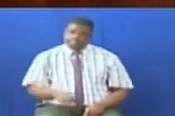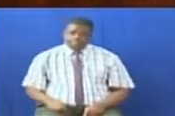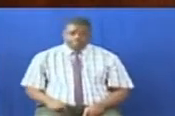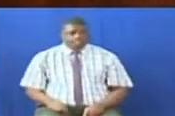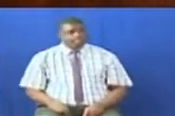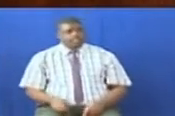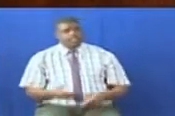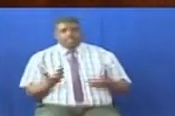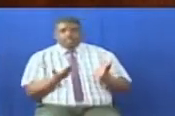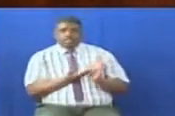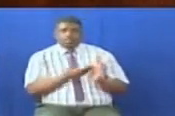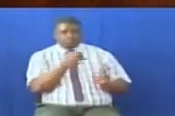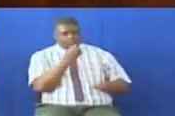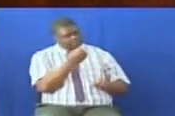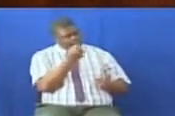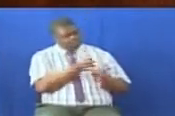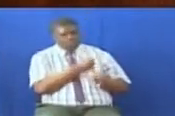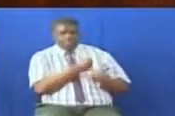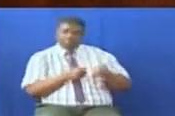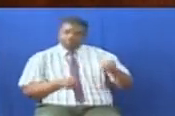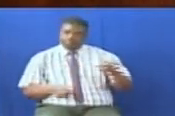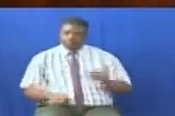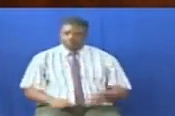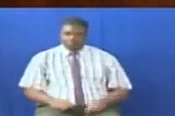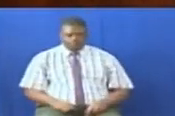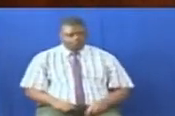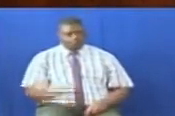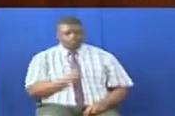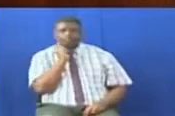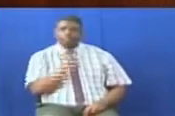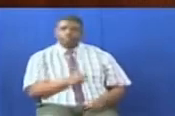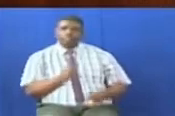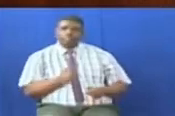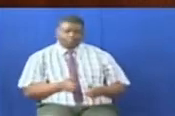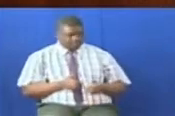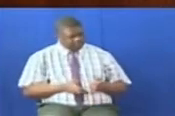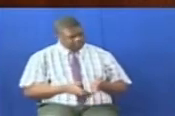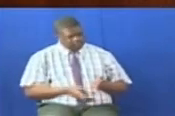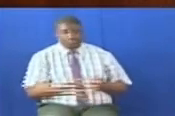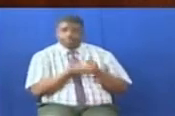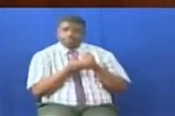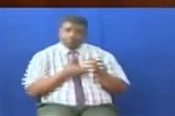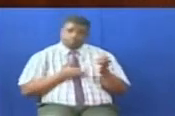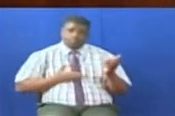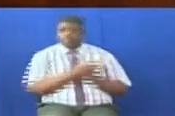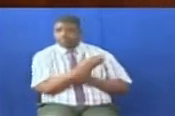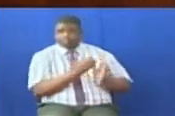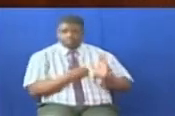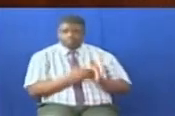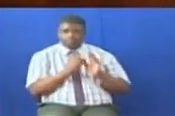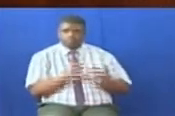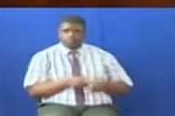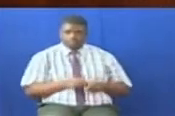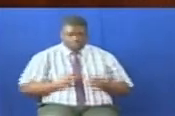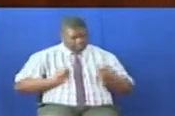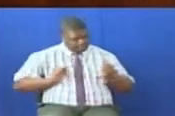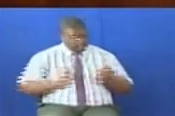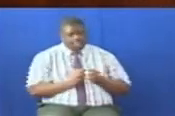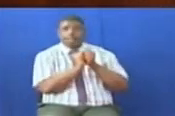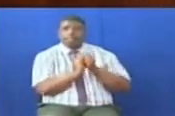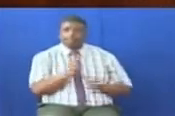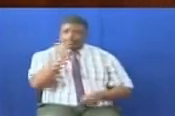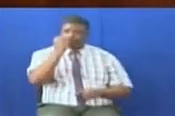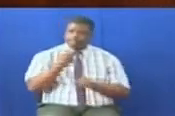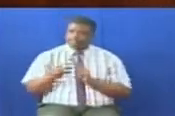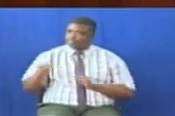sana sana hilo lifanyikiwe. Lakini Mheshimiwa Naibu Spika, tulipitisha sheria ya kuhakikisha kwamba tuna ile 10%. Nilikuwa tunaomba sana hiyo ndio